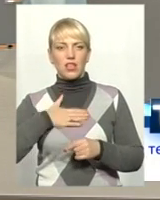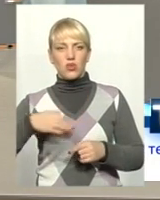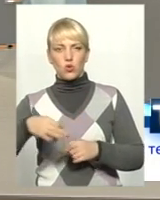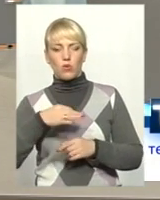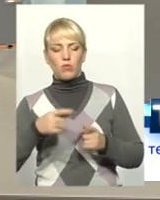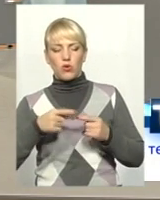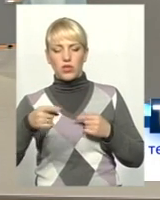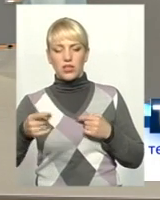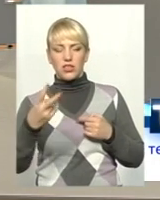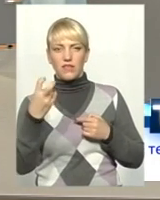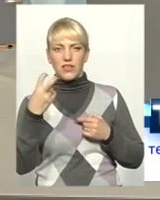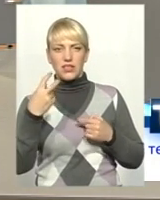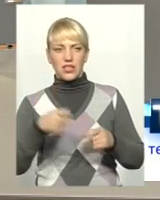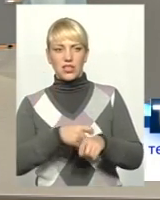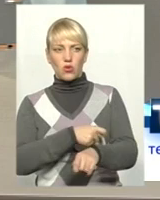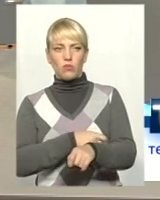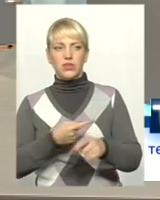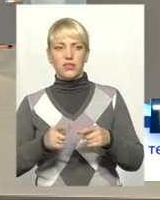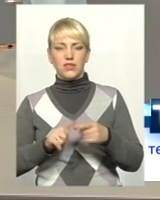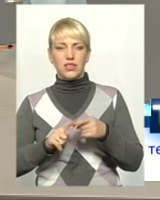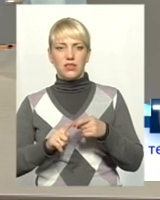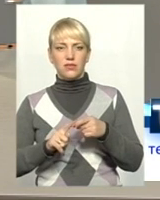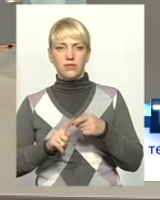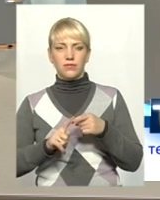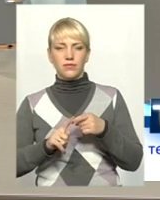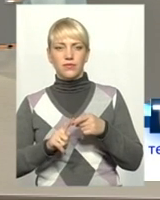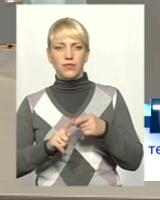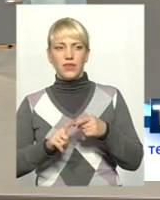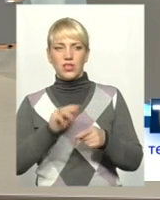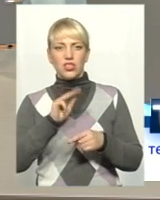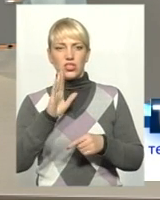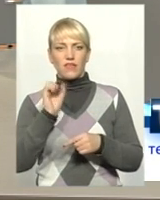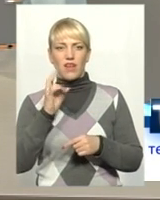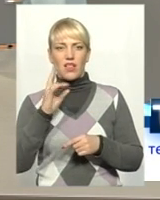протяжність майже 200 кілометрів. Це від Жванця,